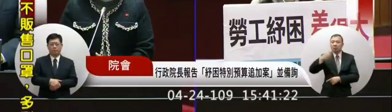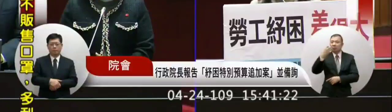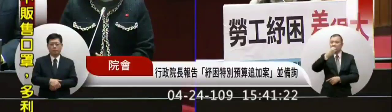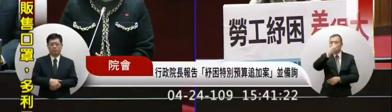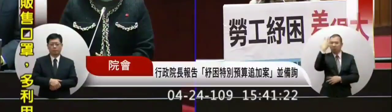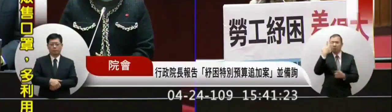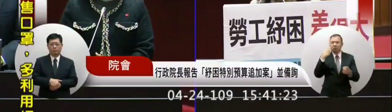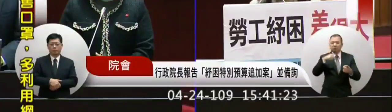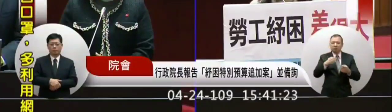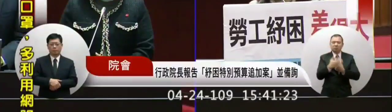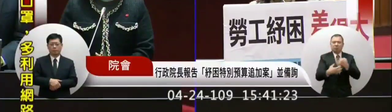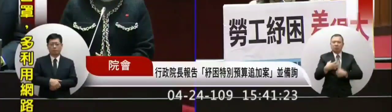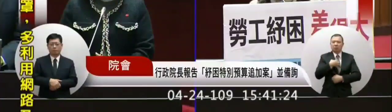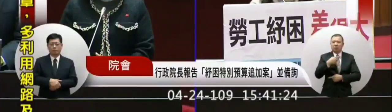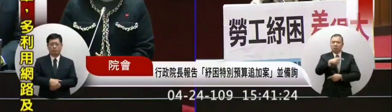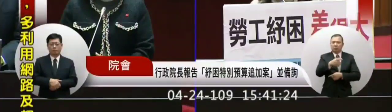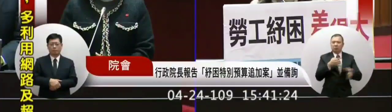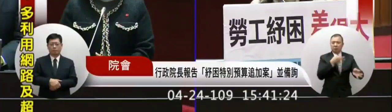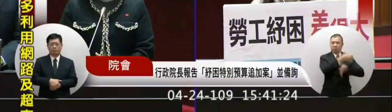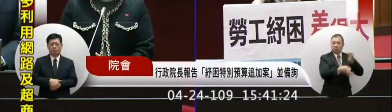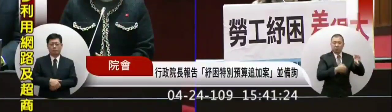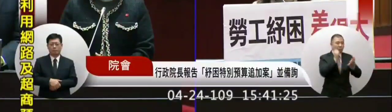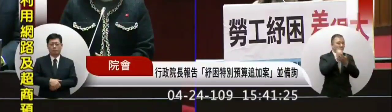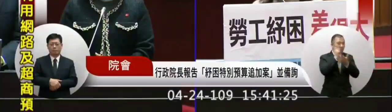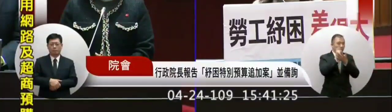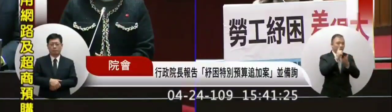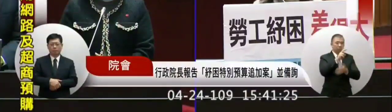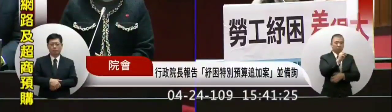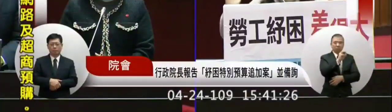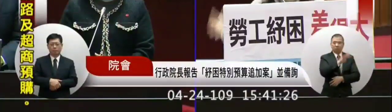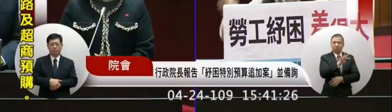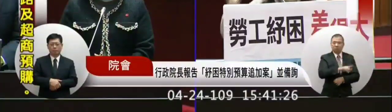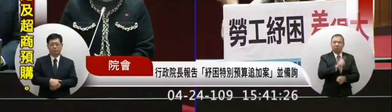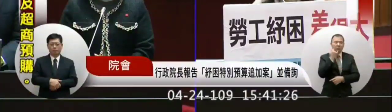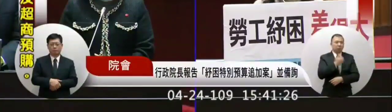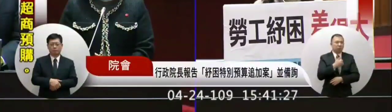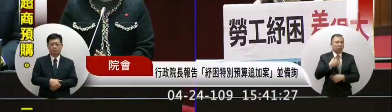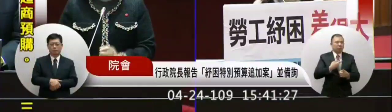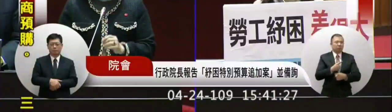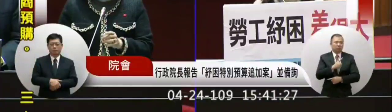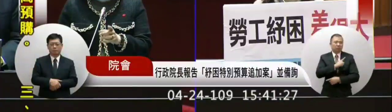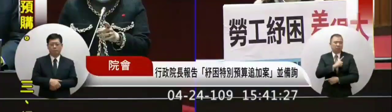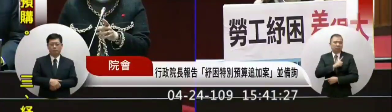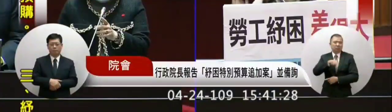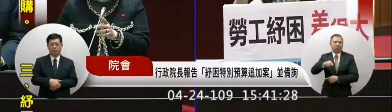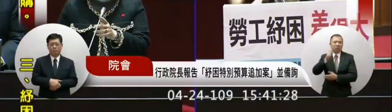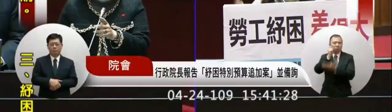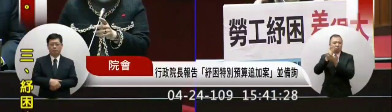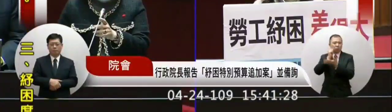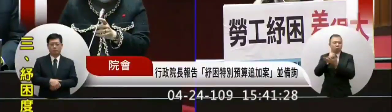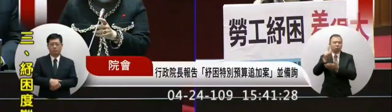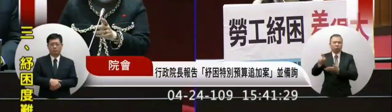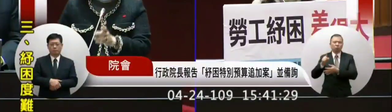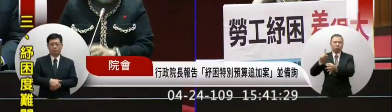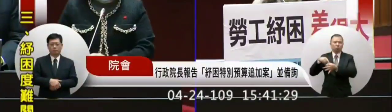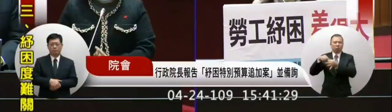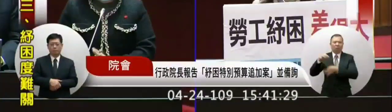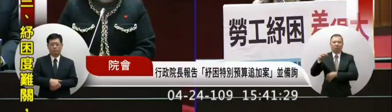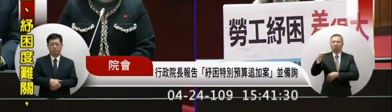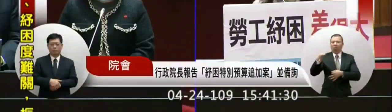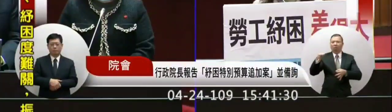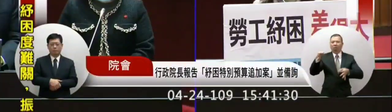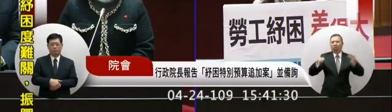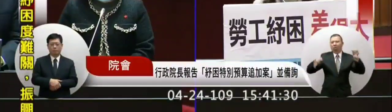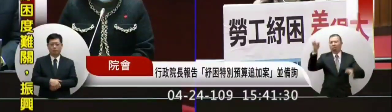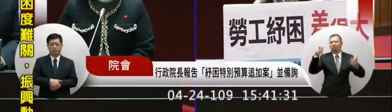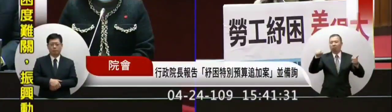再来可能因为年龄比较大，所以他投保了25000、35000，跟他收入一点关系都没有。可是你也知道，可能